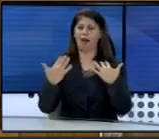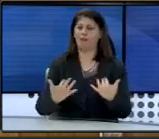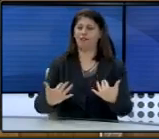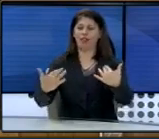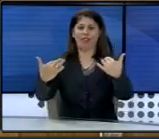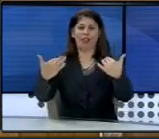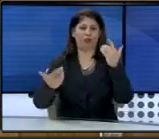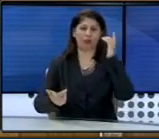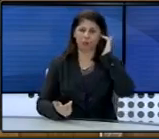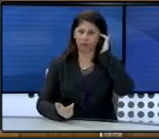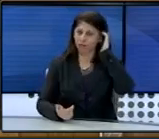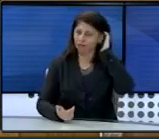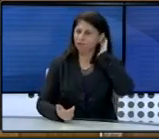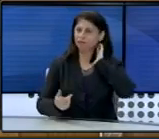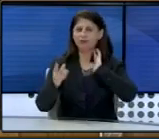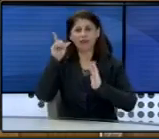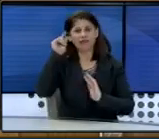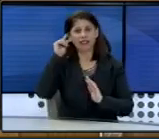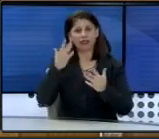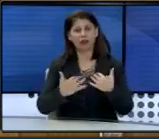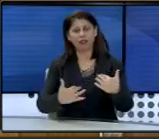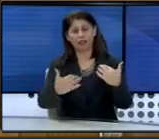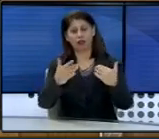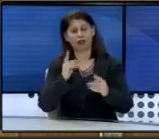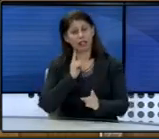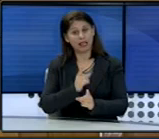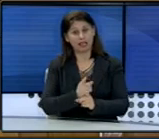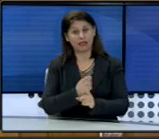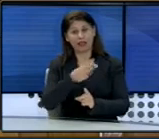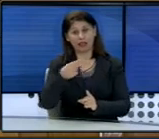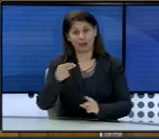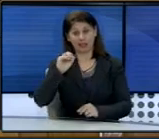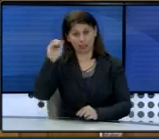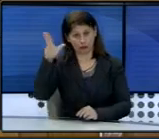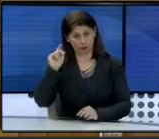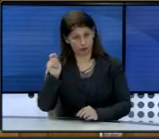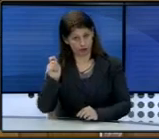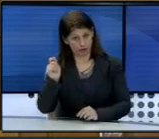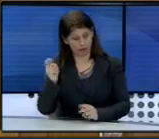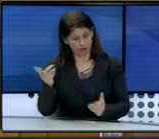αφιθεάτρου φοιτητικού, ιδιαίτερα για τα ζητήματα της εξωτερικής πολιτικής.